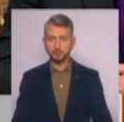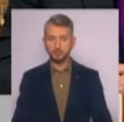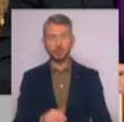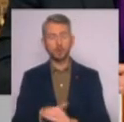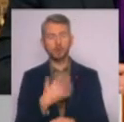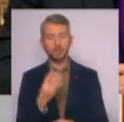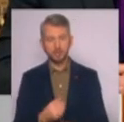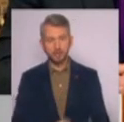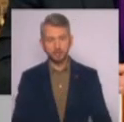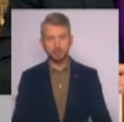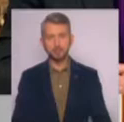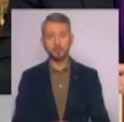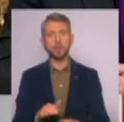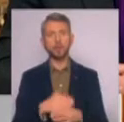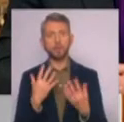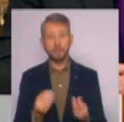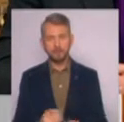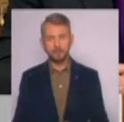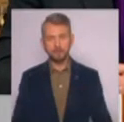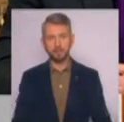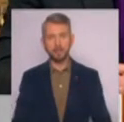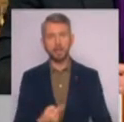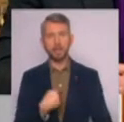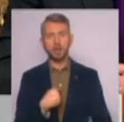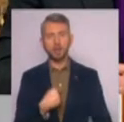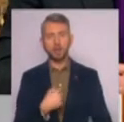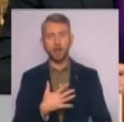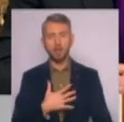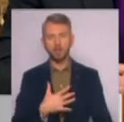Добрий день. Добрий, добрий день. Мені астма.